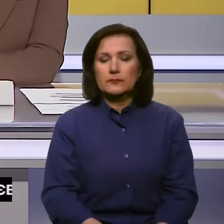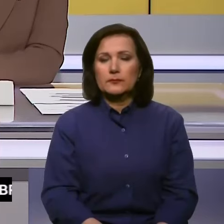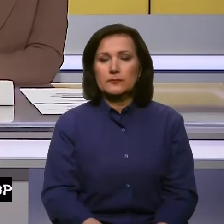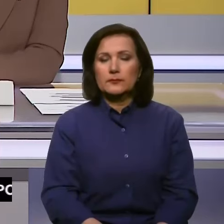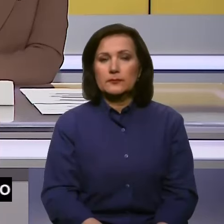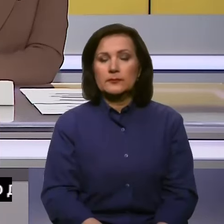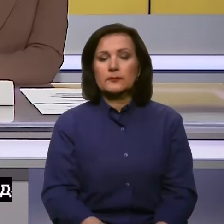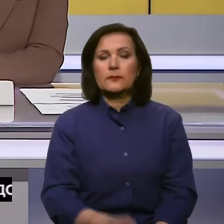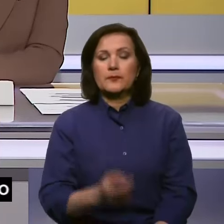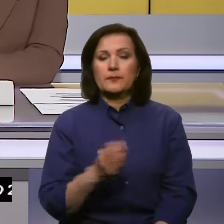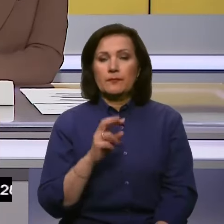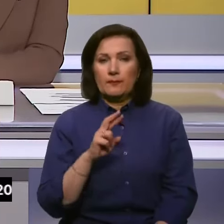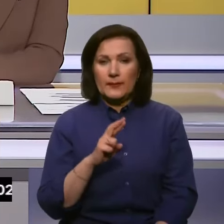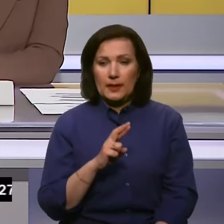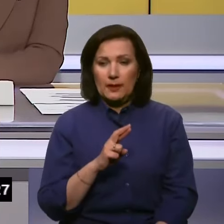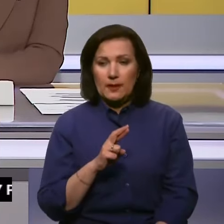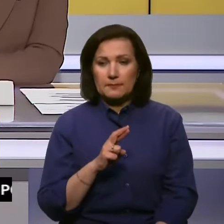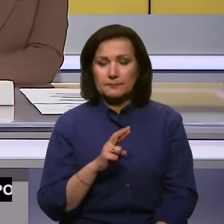Я